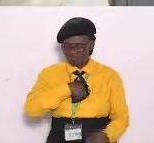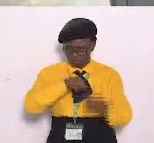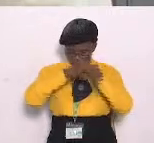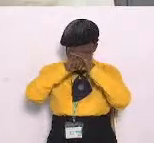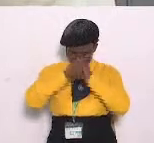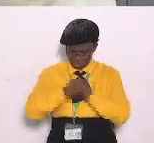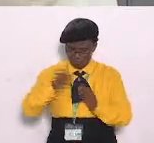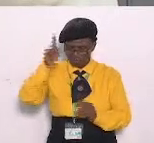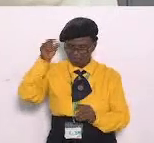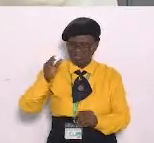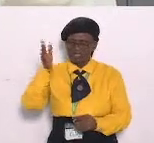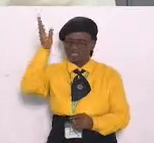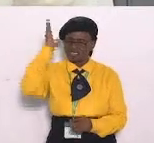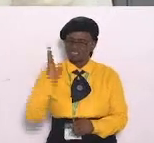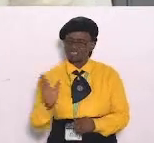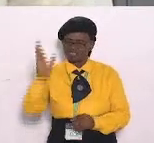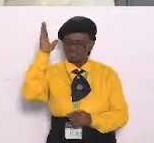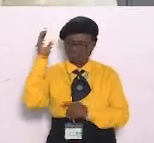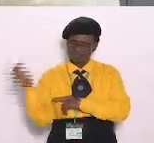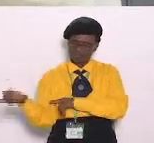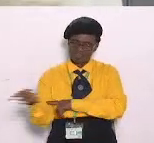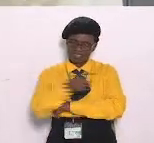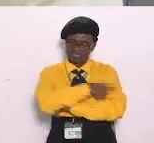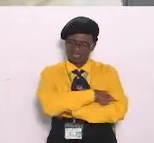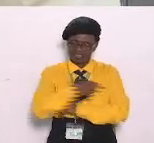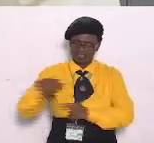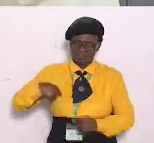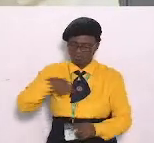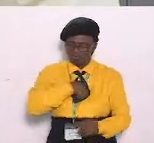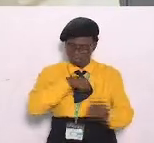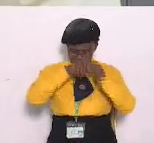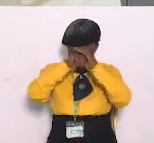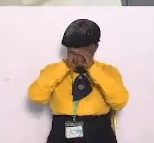seigneurs ancien des jours nous